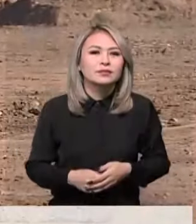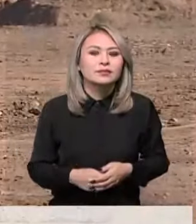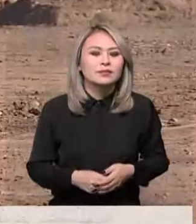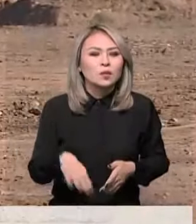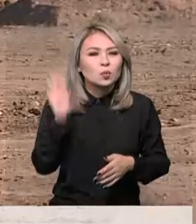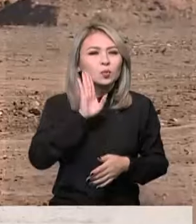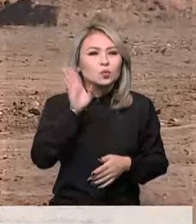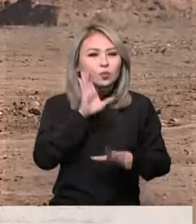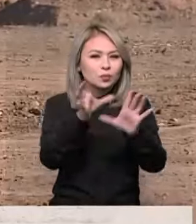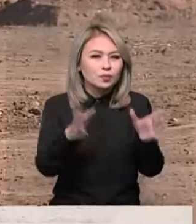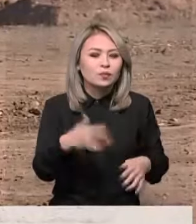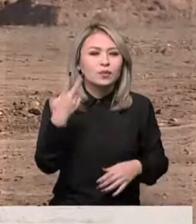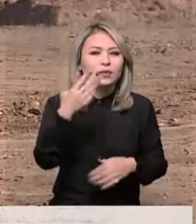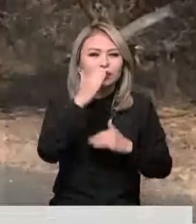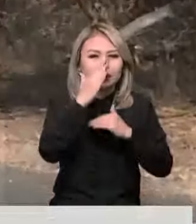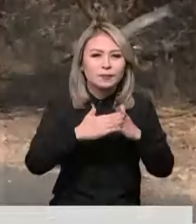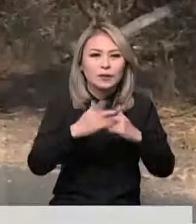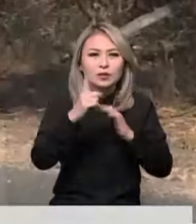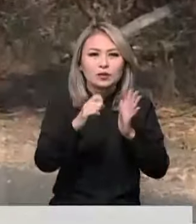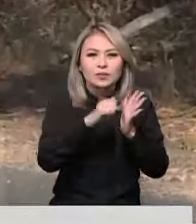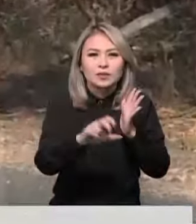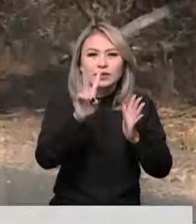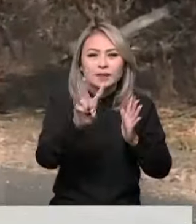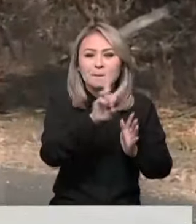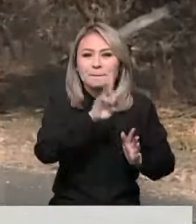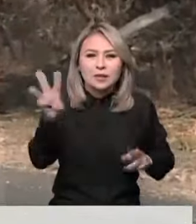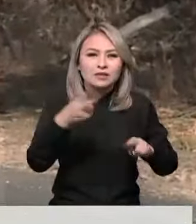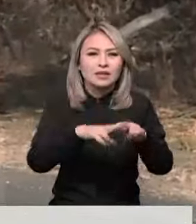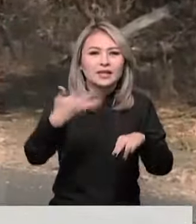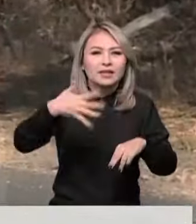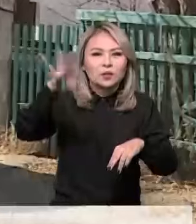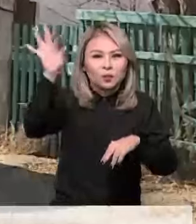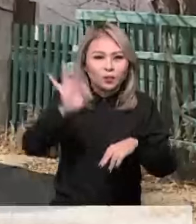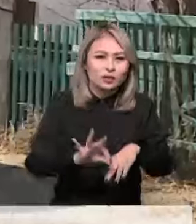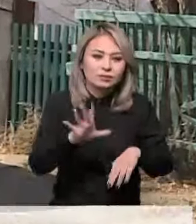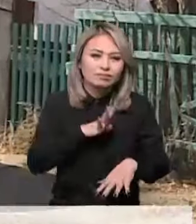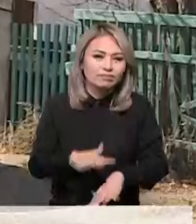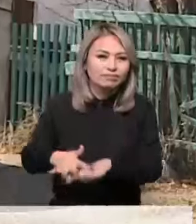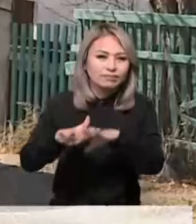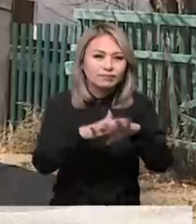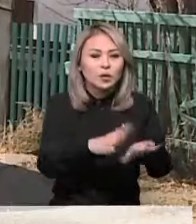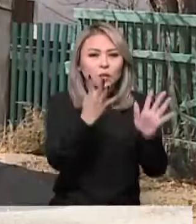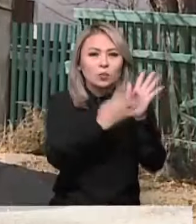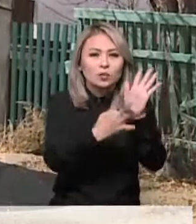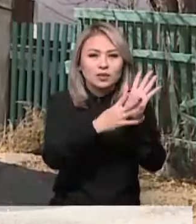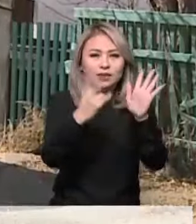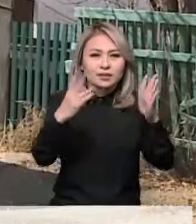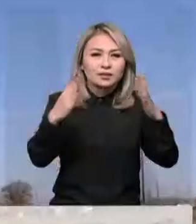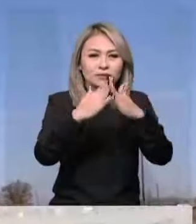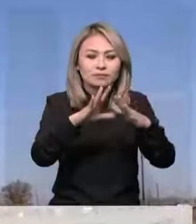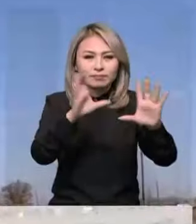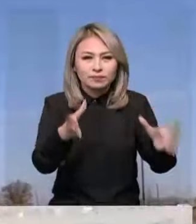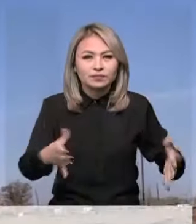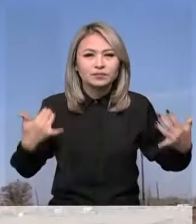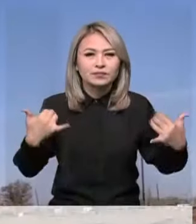құбырын тарту үшін облыстық бюджеттен 162 миллион теңге қарастырылған. Соның 50% биыл бөлінді. Қазір ауылдағы 92 үйге су құбыры тартылған.